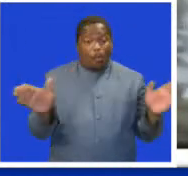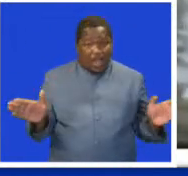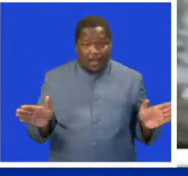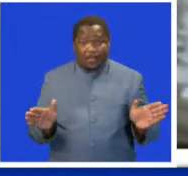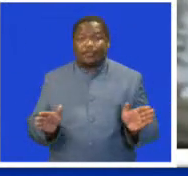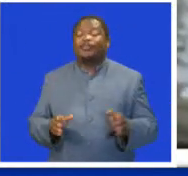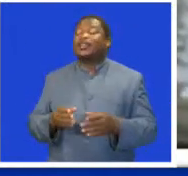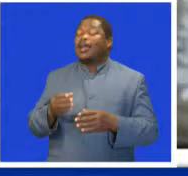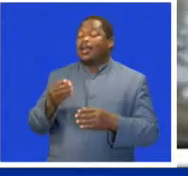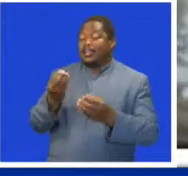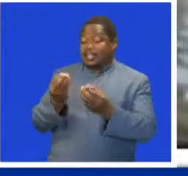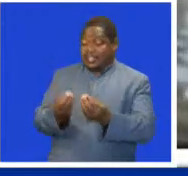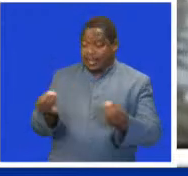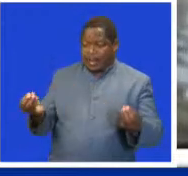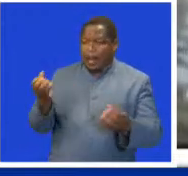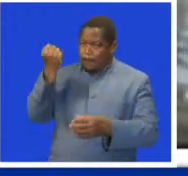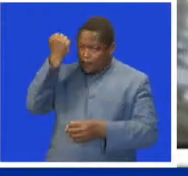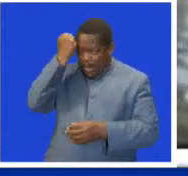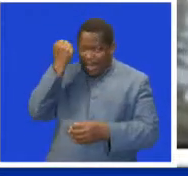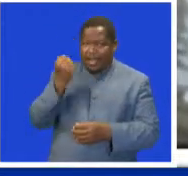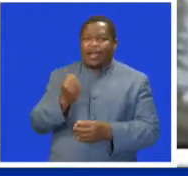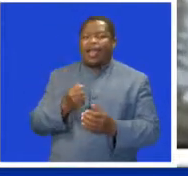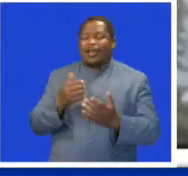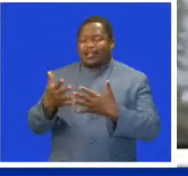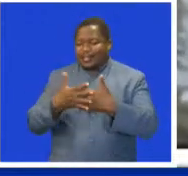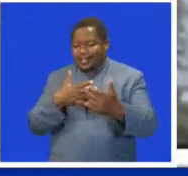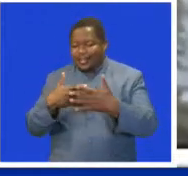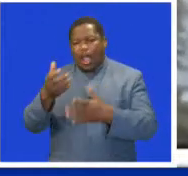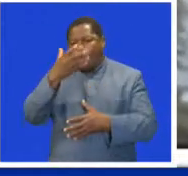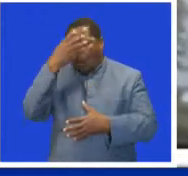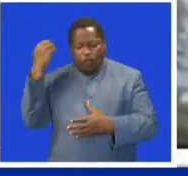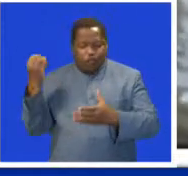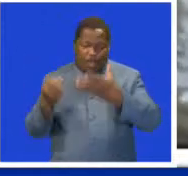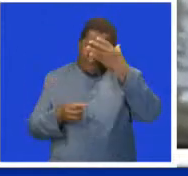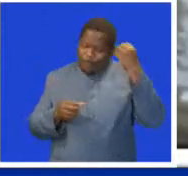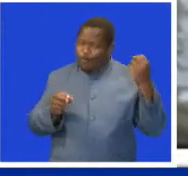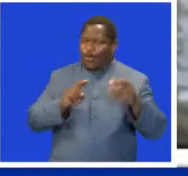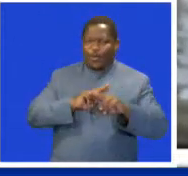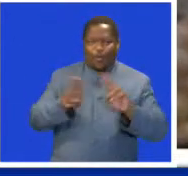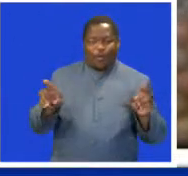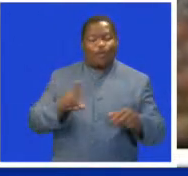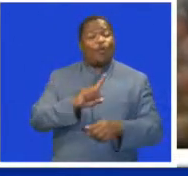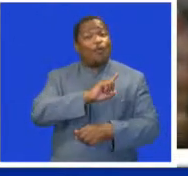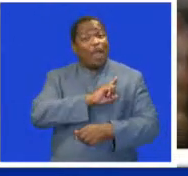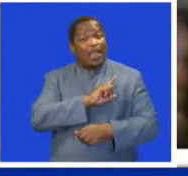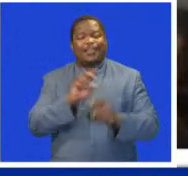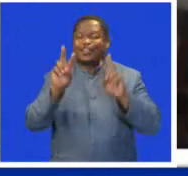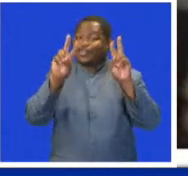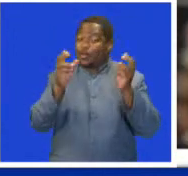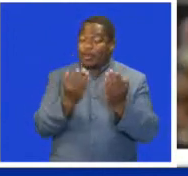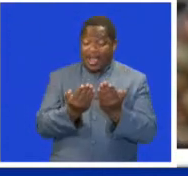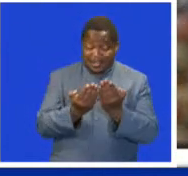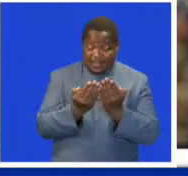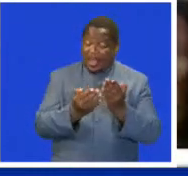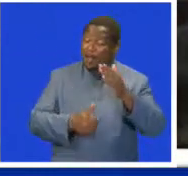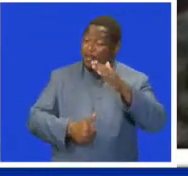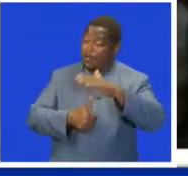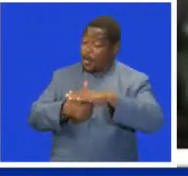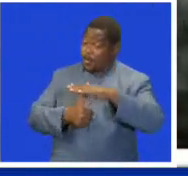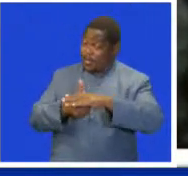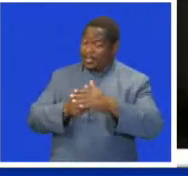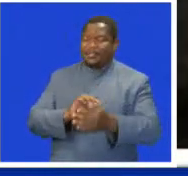shiki kakhulu ingqondo lesathi ukuthi kufanele kufundwe ngoba imfundo imgqobo. Johnson ukhuthaze abafundi ukuthi